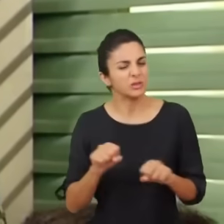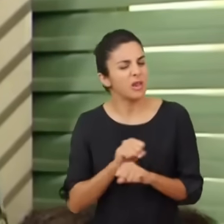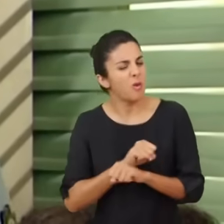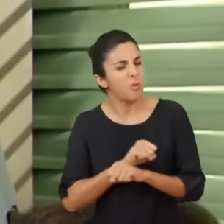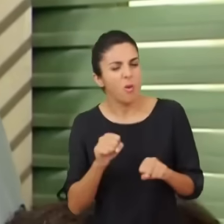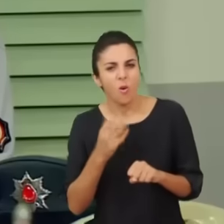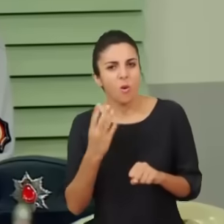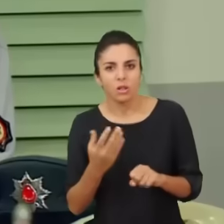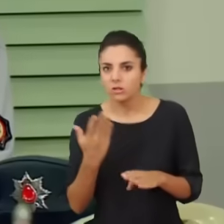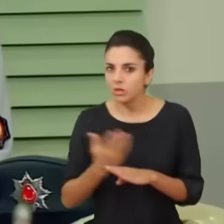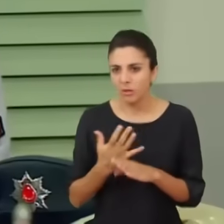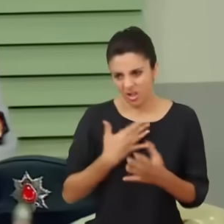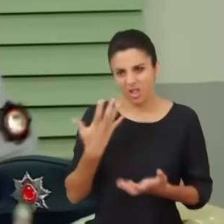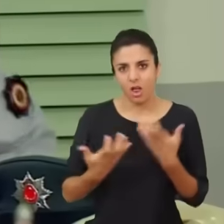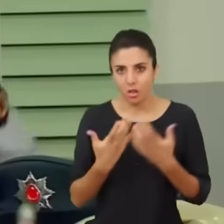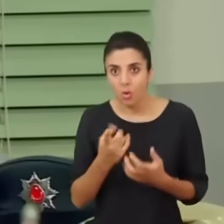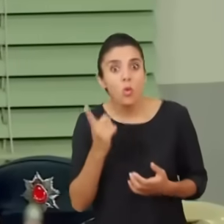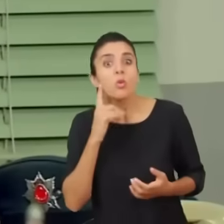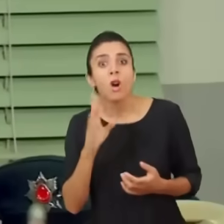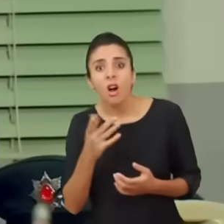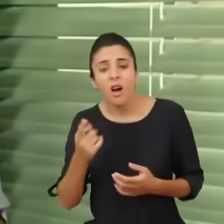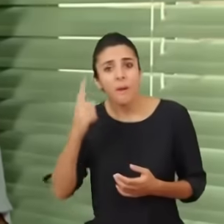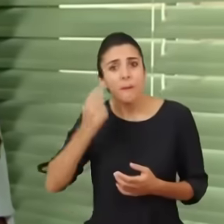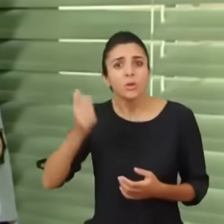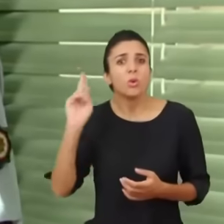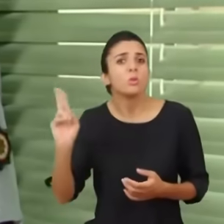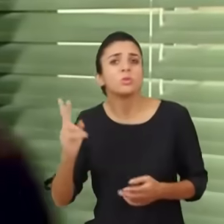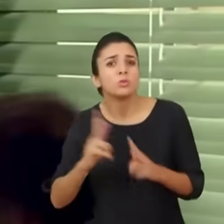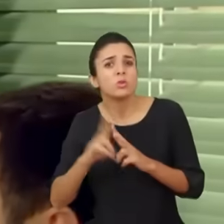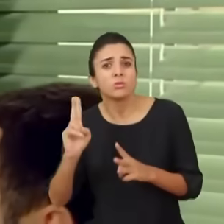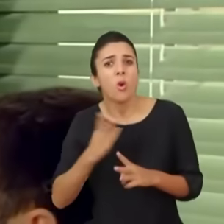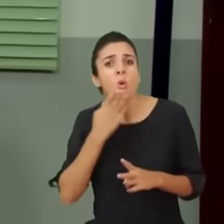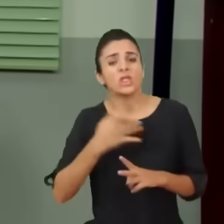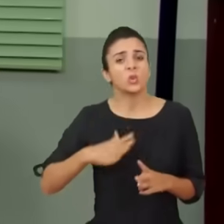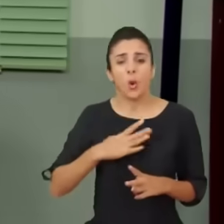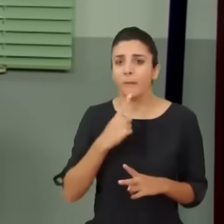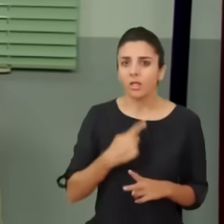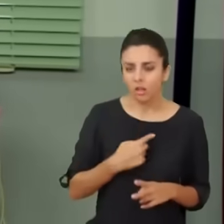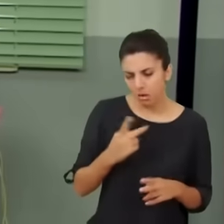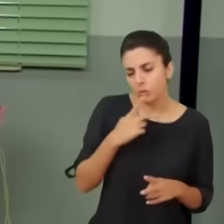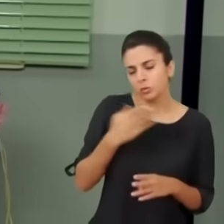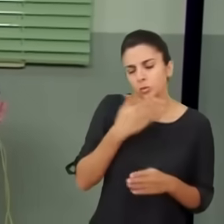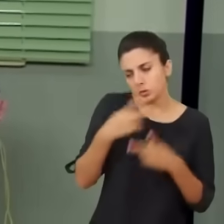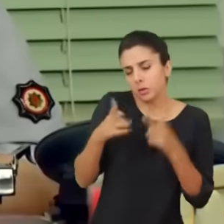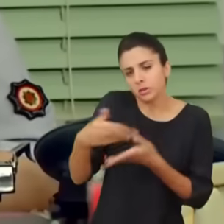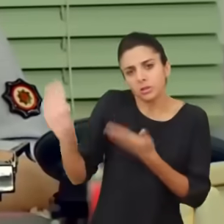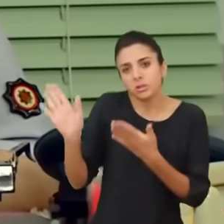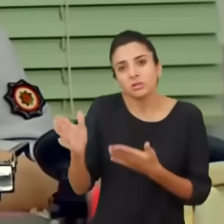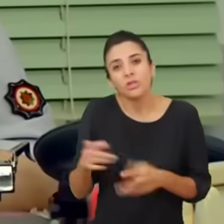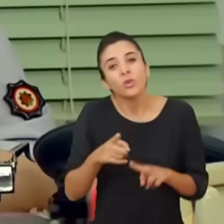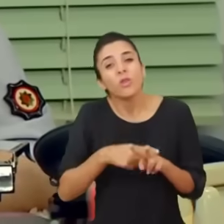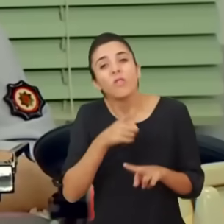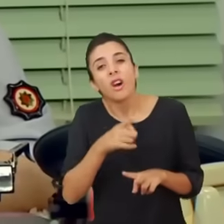ne oldu? Niye yanandık Selahattin? Duymuyor musun? Başkomiserim oruç tutacağım dedi ya. Tutsun, ne oluyor ki oruç tutunca? Yusuf,